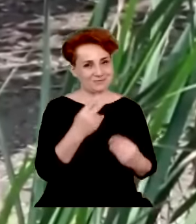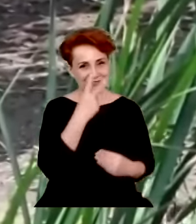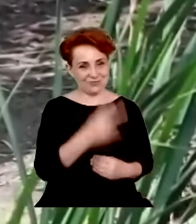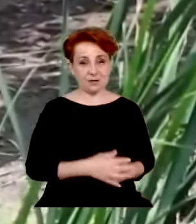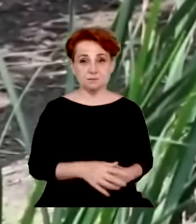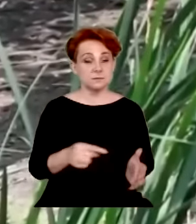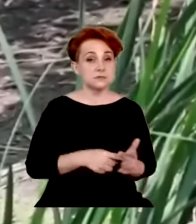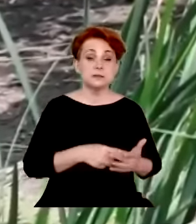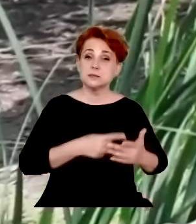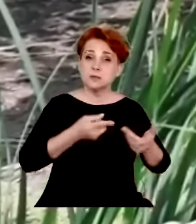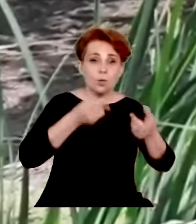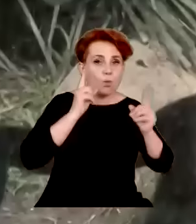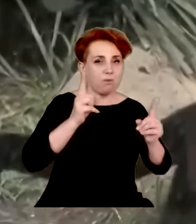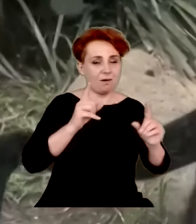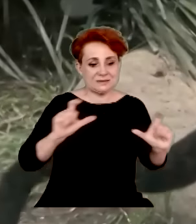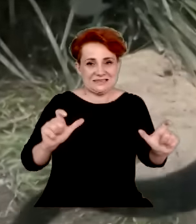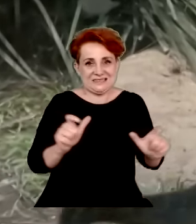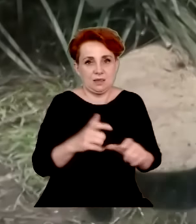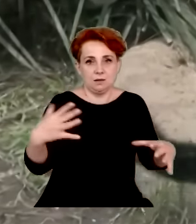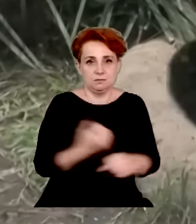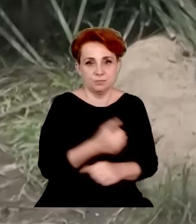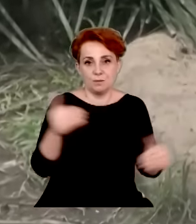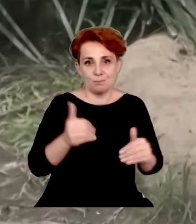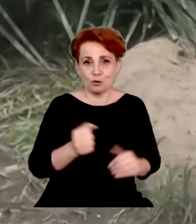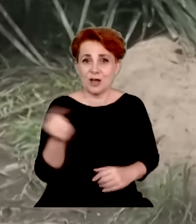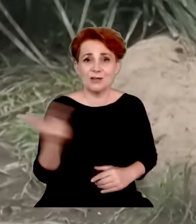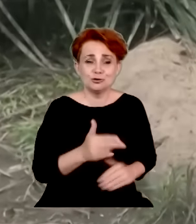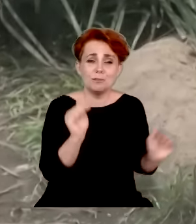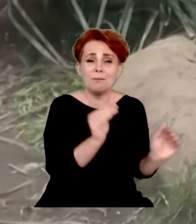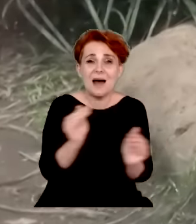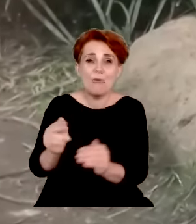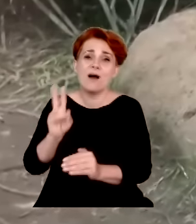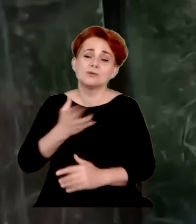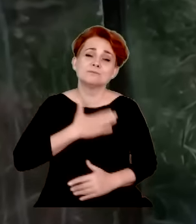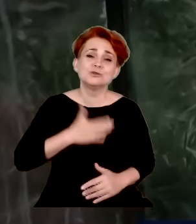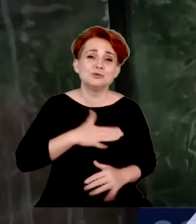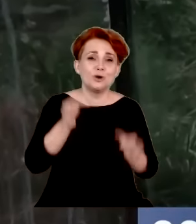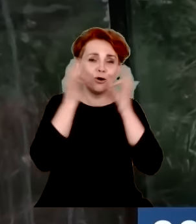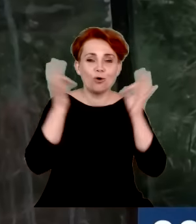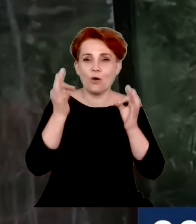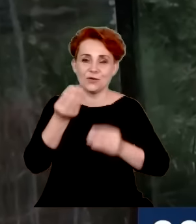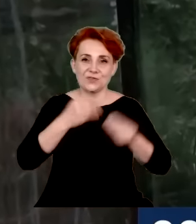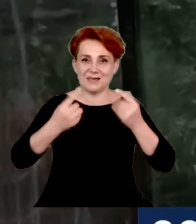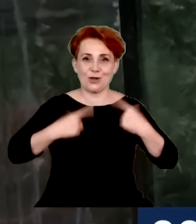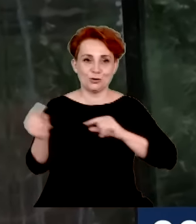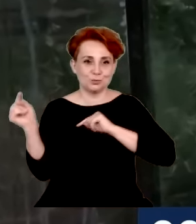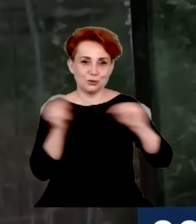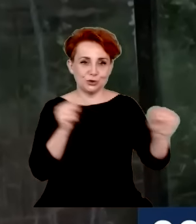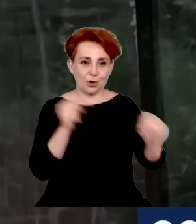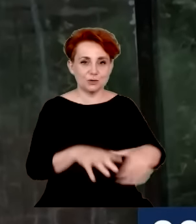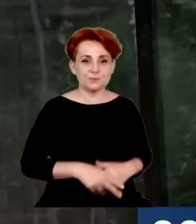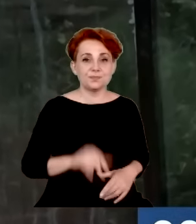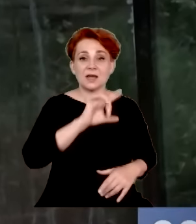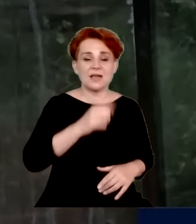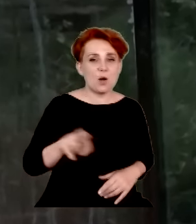wyginięciem, dlatego 3 małe jaguarzątka robią furorę, a grono kocich fanów z Meksyku stale rośnie. Jaguary niemal wyginęły, więc to